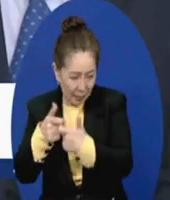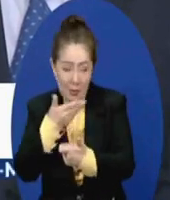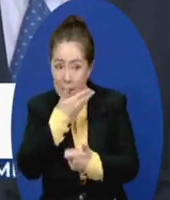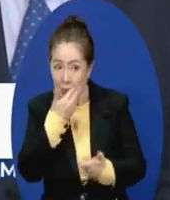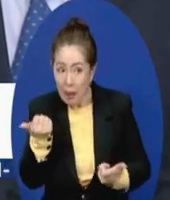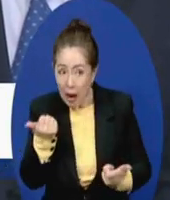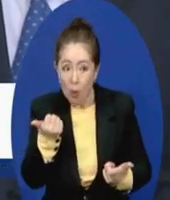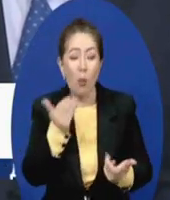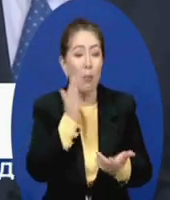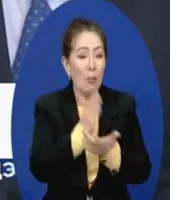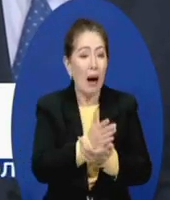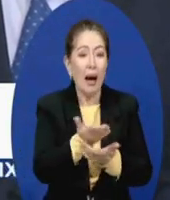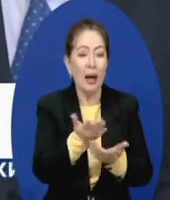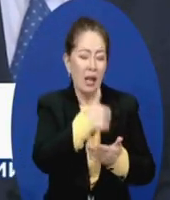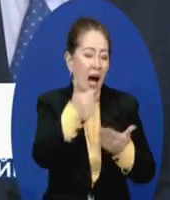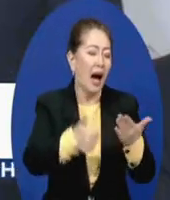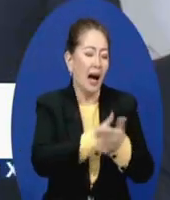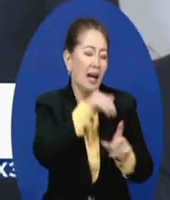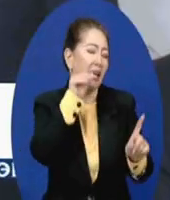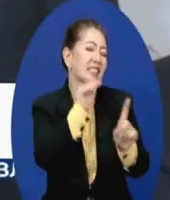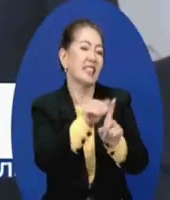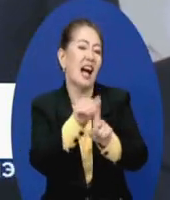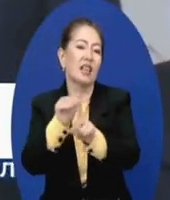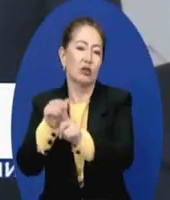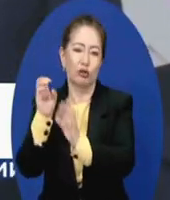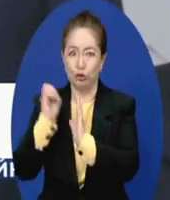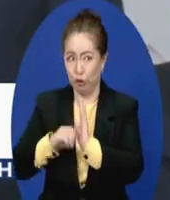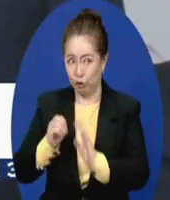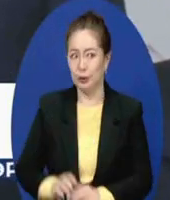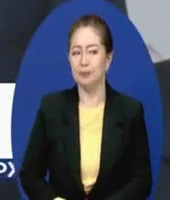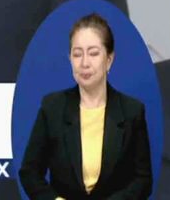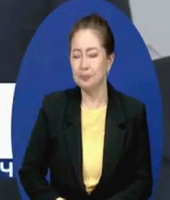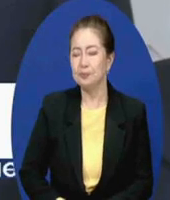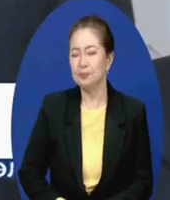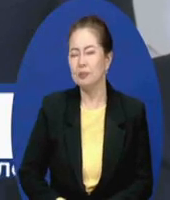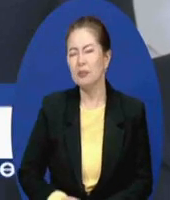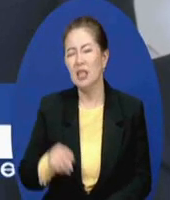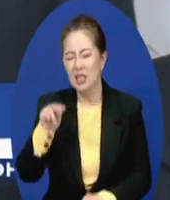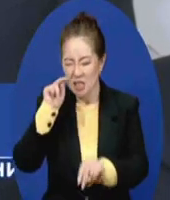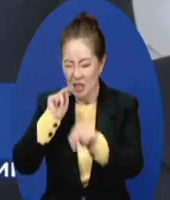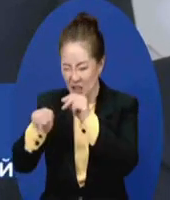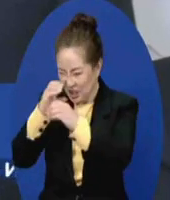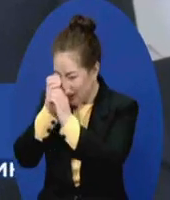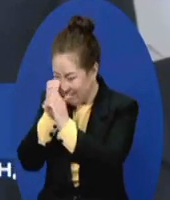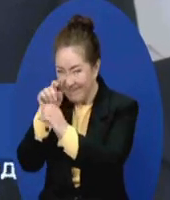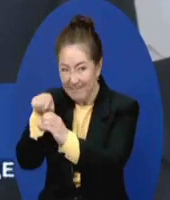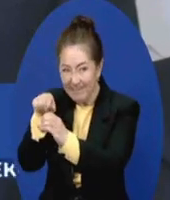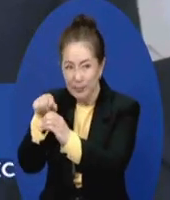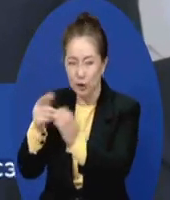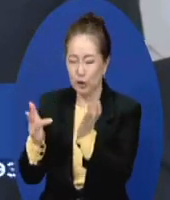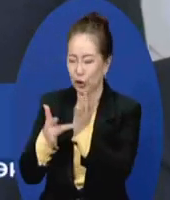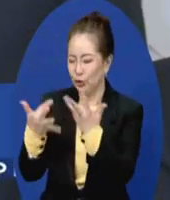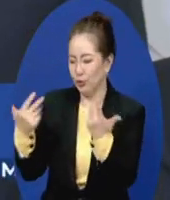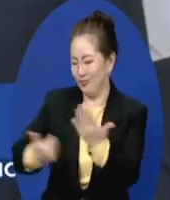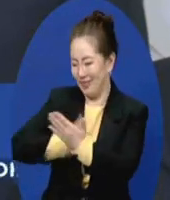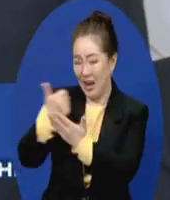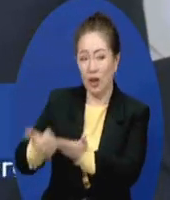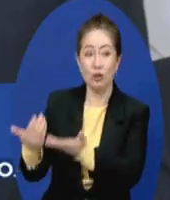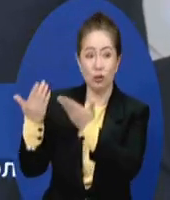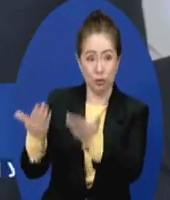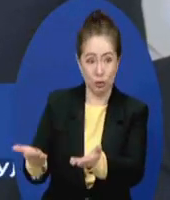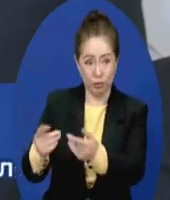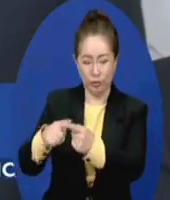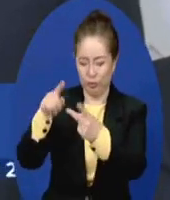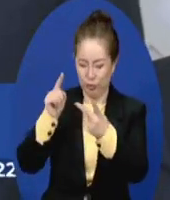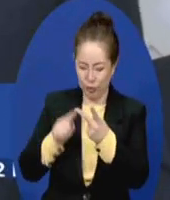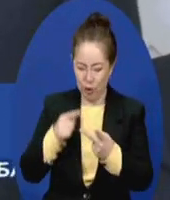байгаа бол энийг одоо хангах шаардлагыг бол тавих хэрэгтэй. Шинжилгээ нь лабораторийг тоног төхөөрөмжөөр бүрэн хангаж импортоор оржж